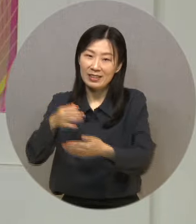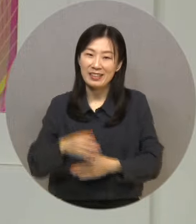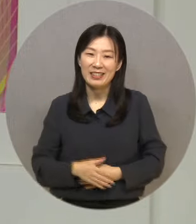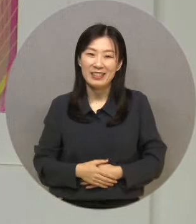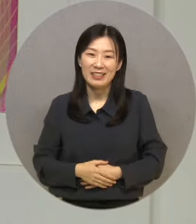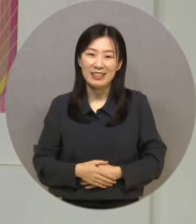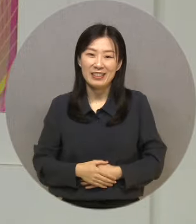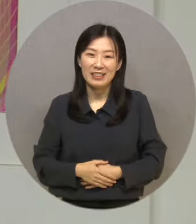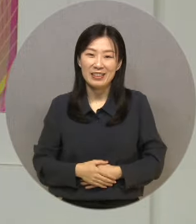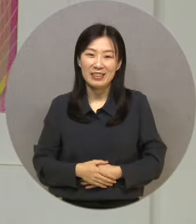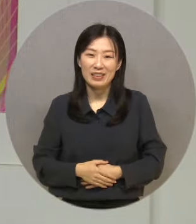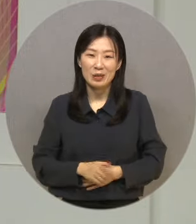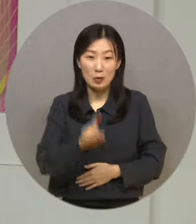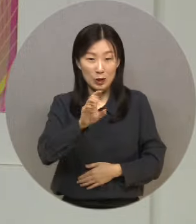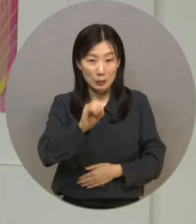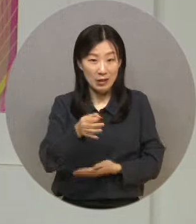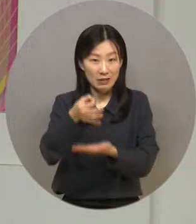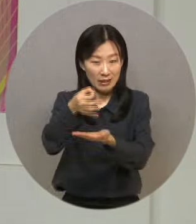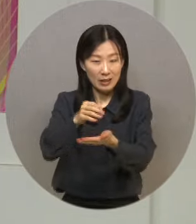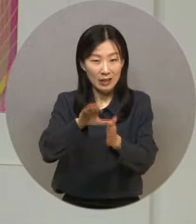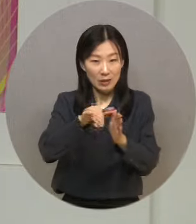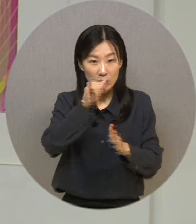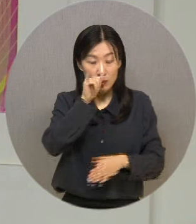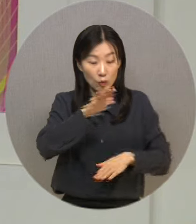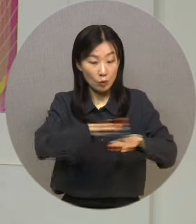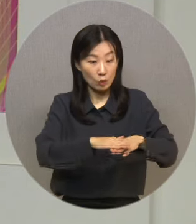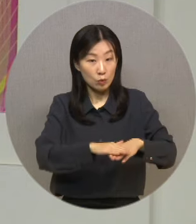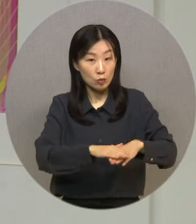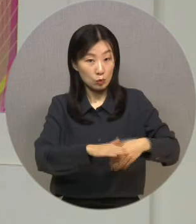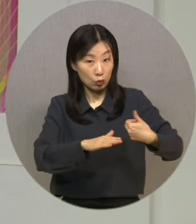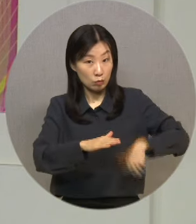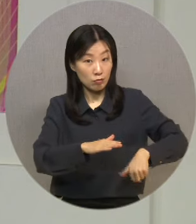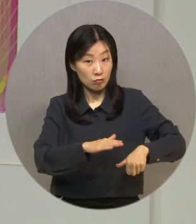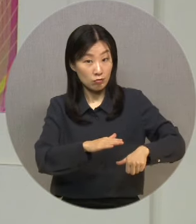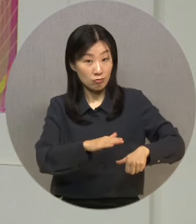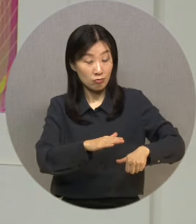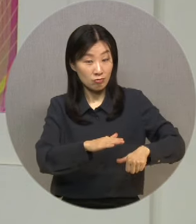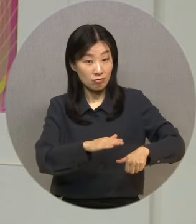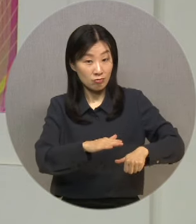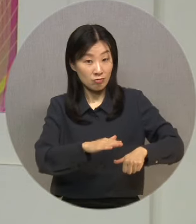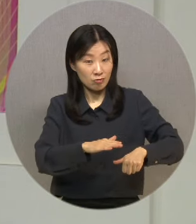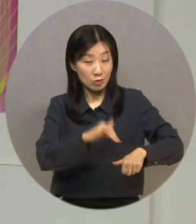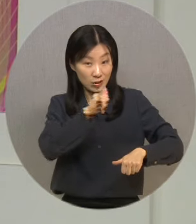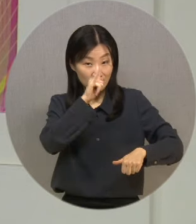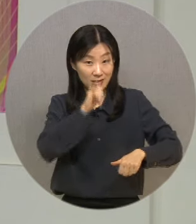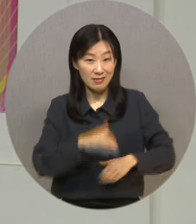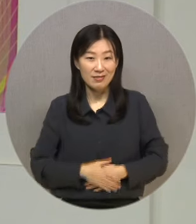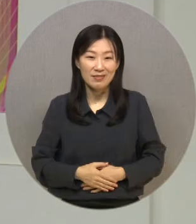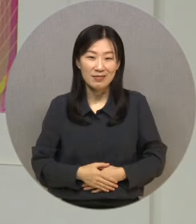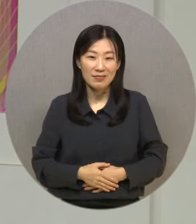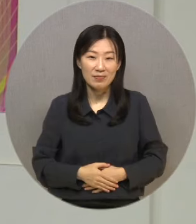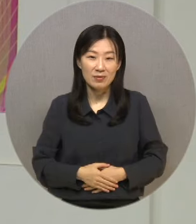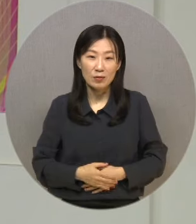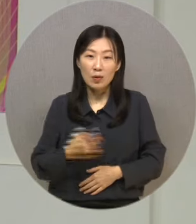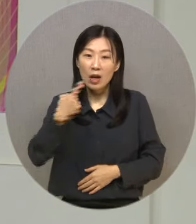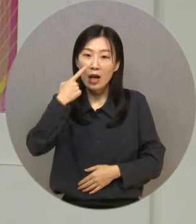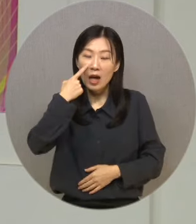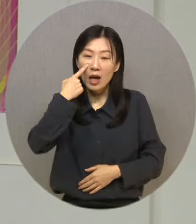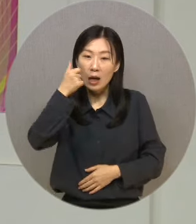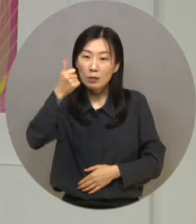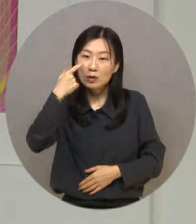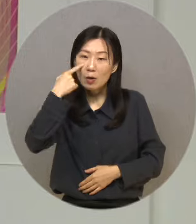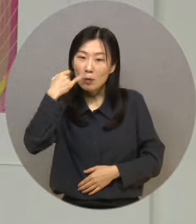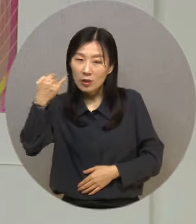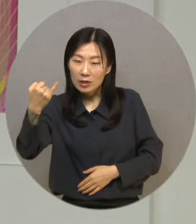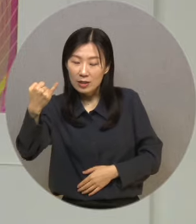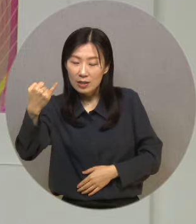그래야 할 것 같아요. 손주들도 있지 않을까요? 예, 손주들도 있습니다. 예. 근데 또 아버지 어머니가 또 손주들도